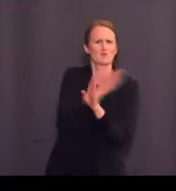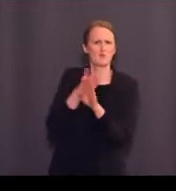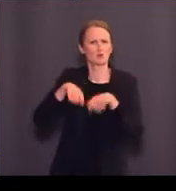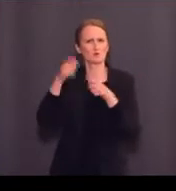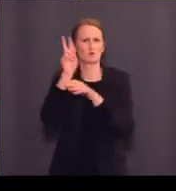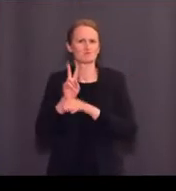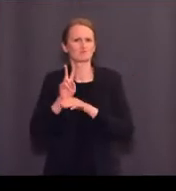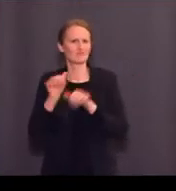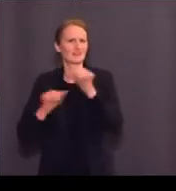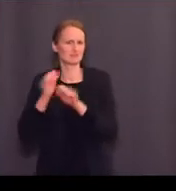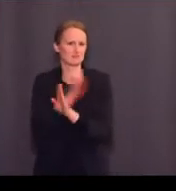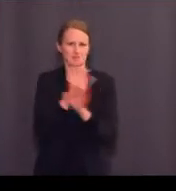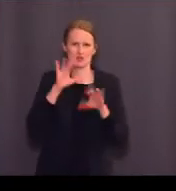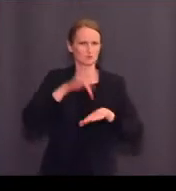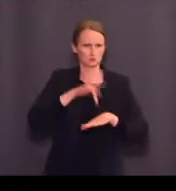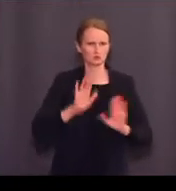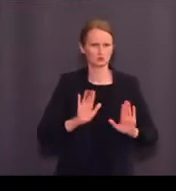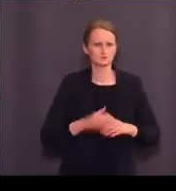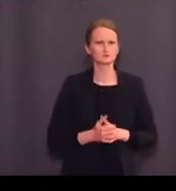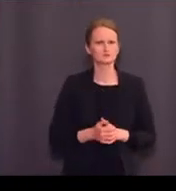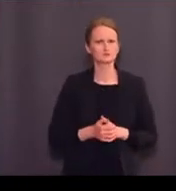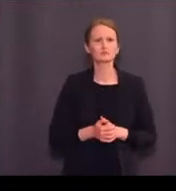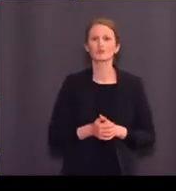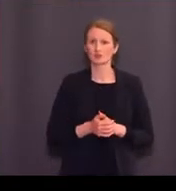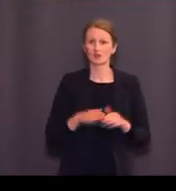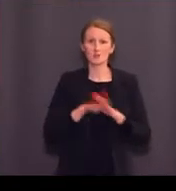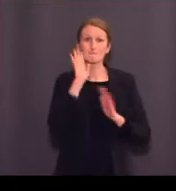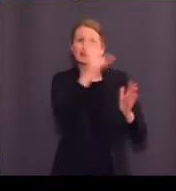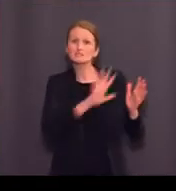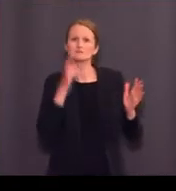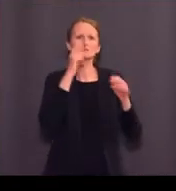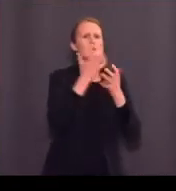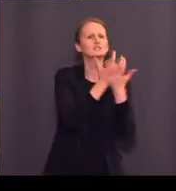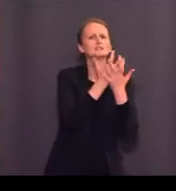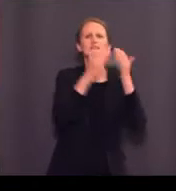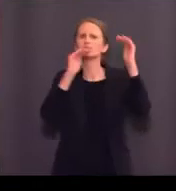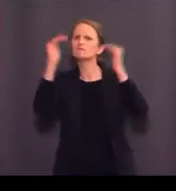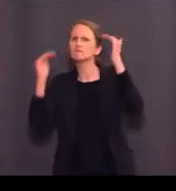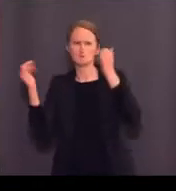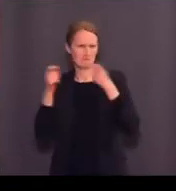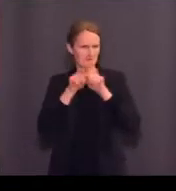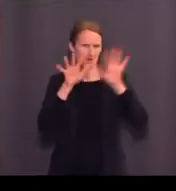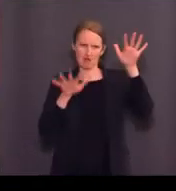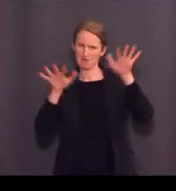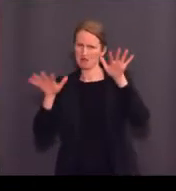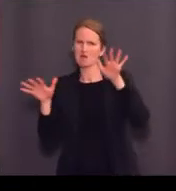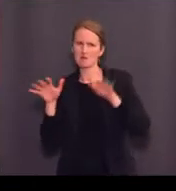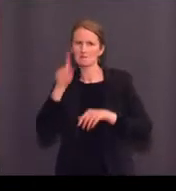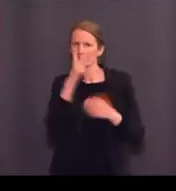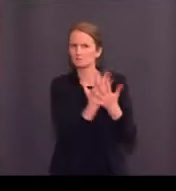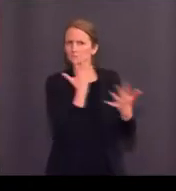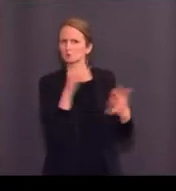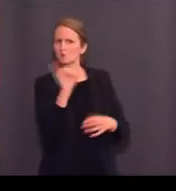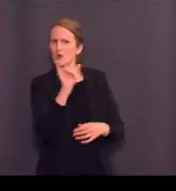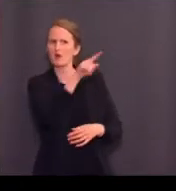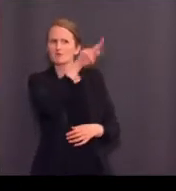de collaborateurs qui a des anticorps est moins élevé en Flandre qu'à Bruxelles et en Wallonie. Si on voit les chiffres pour